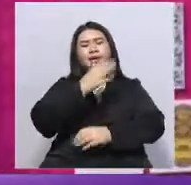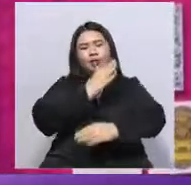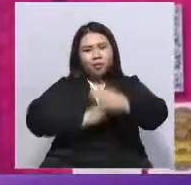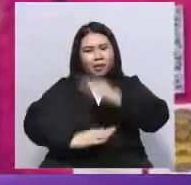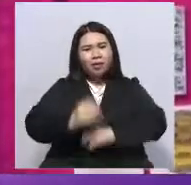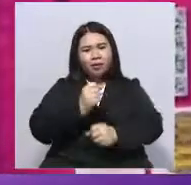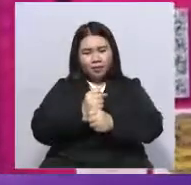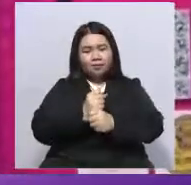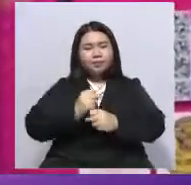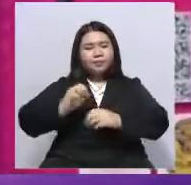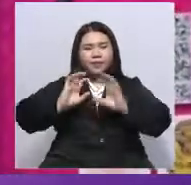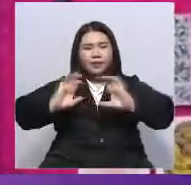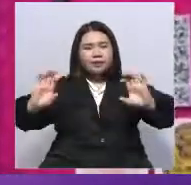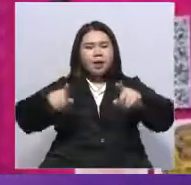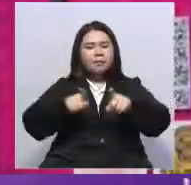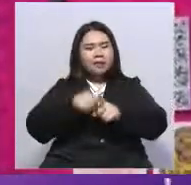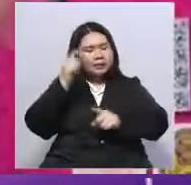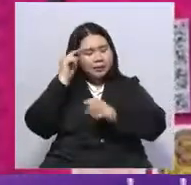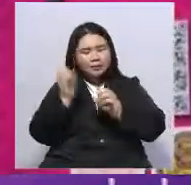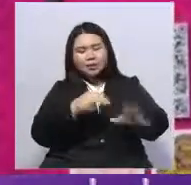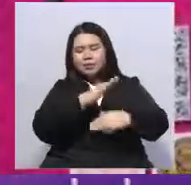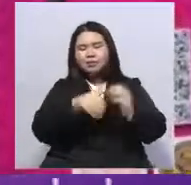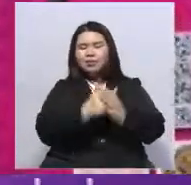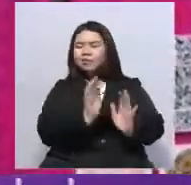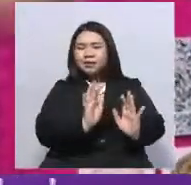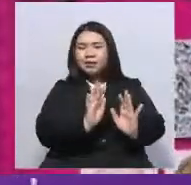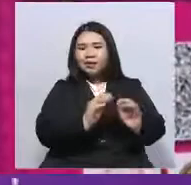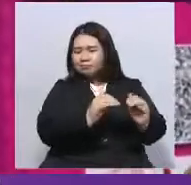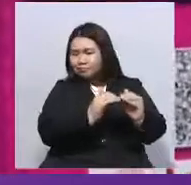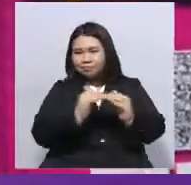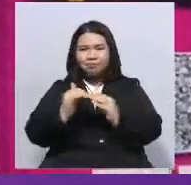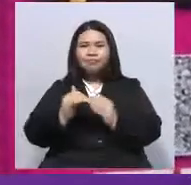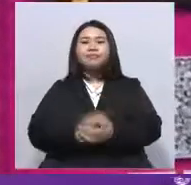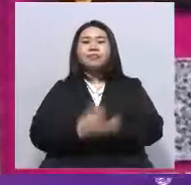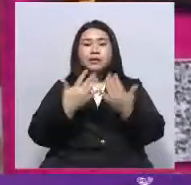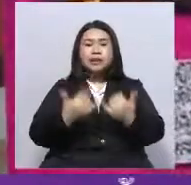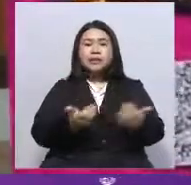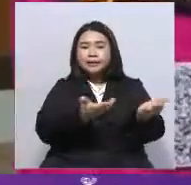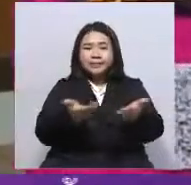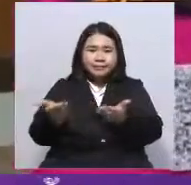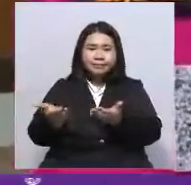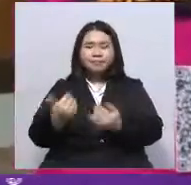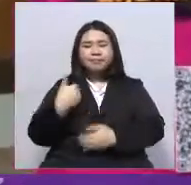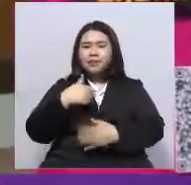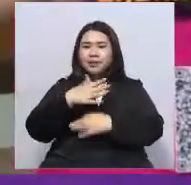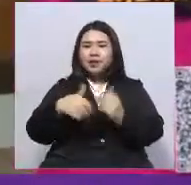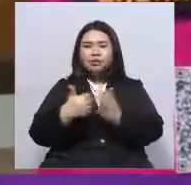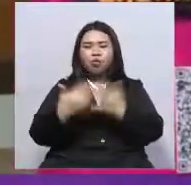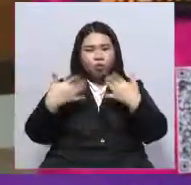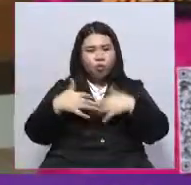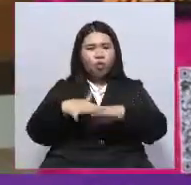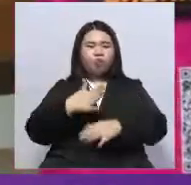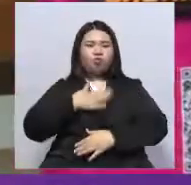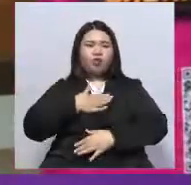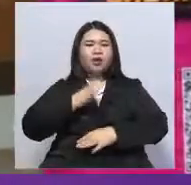ตามนโยบายของรัฐบาลที่ไม่ทิ้งใครไว้ข้างหลังโดยเฉพาะผู้พิการจึงเชิญชวนผู้พิการทั่วประเทศเข้าร่วมแสดง